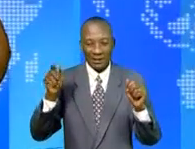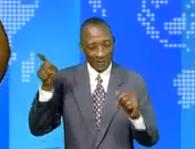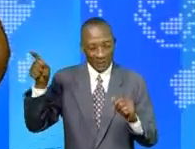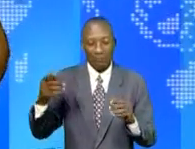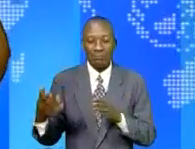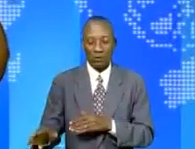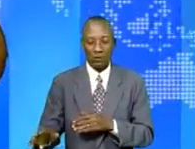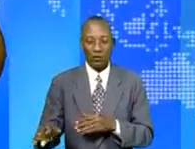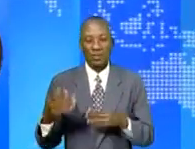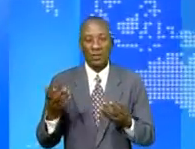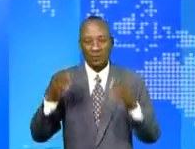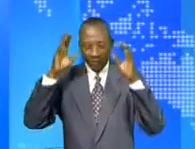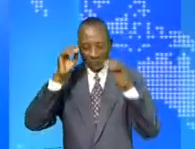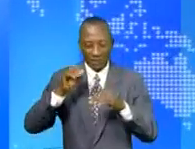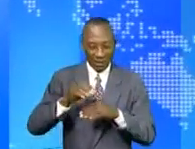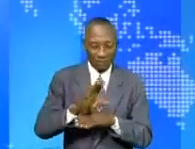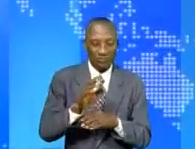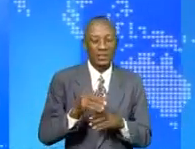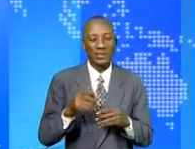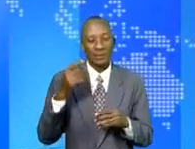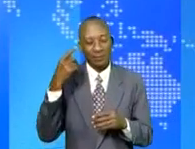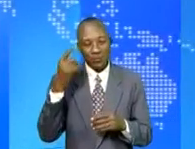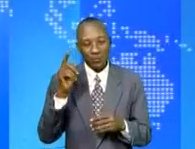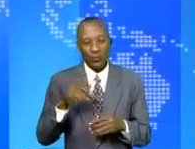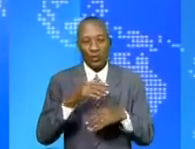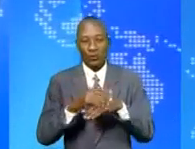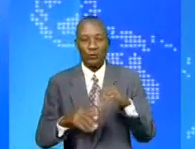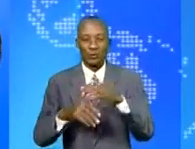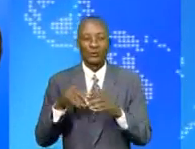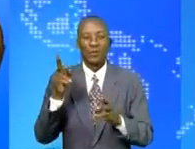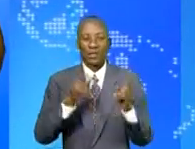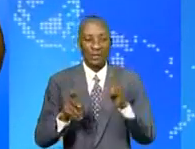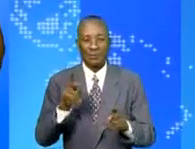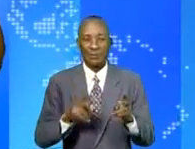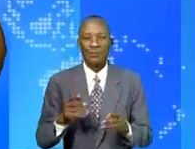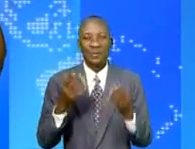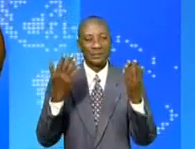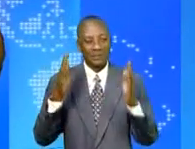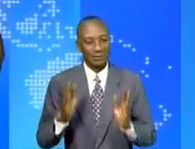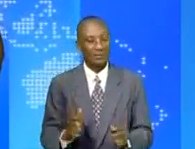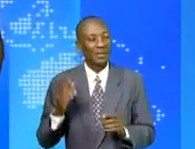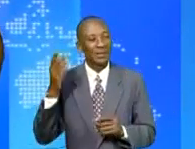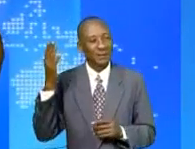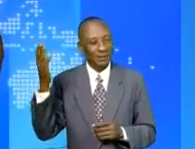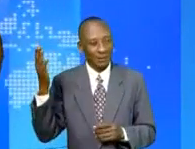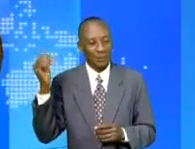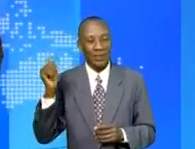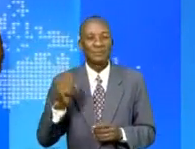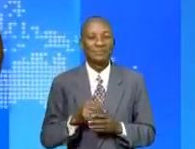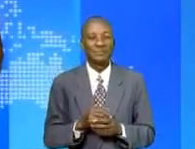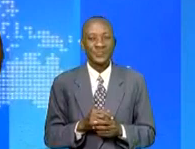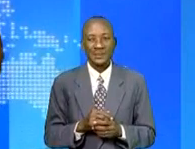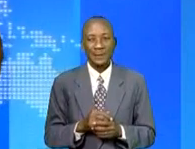du Sud. La République démocratique du Congo s'est représentée par la ministre près le président, professeur Nana